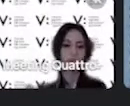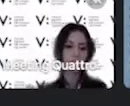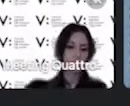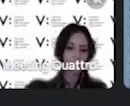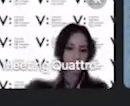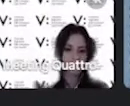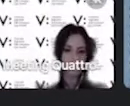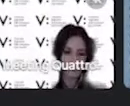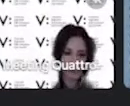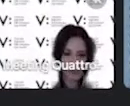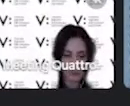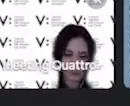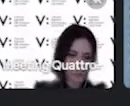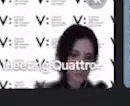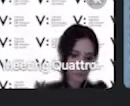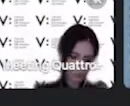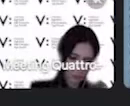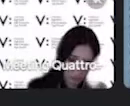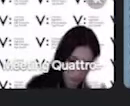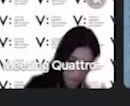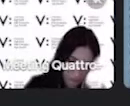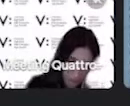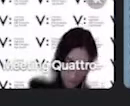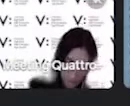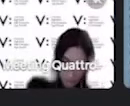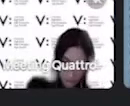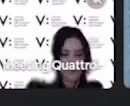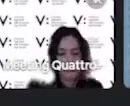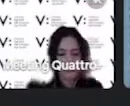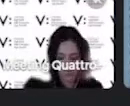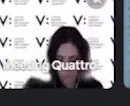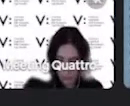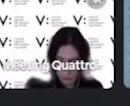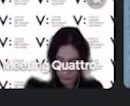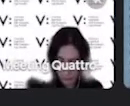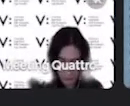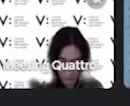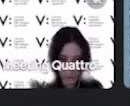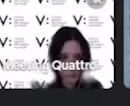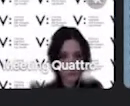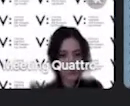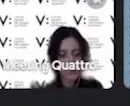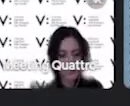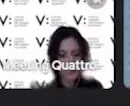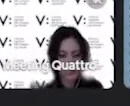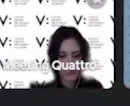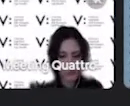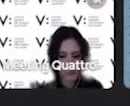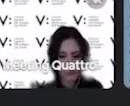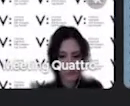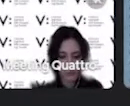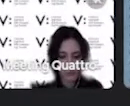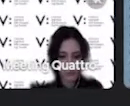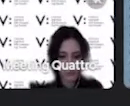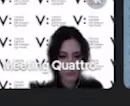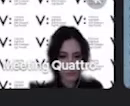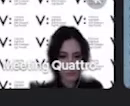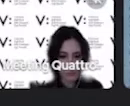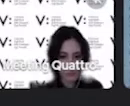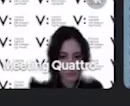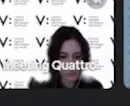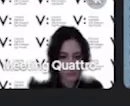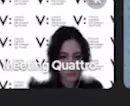la biblioteca online. Durante il vostro, diciamo, percorso di studi avrete la